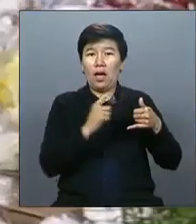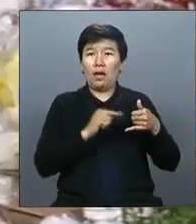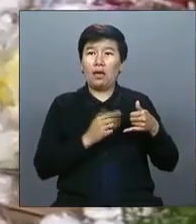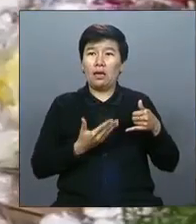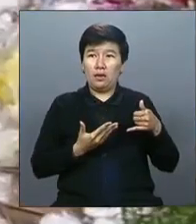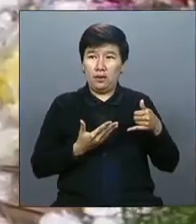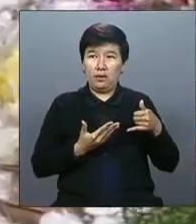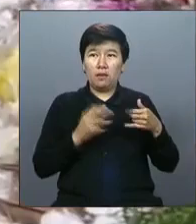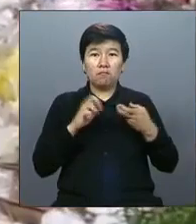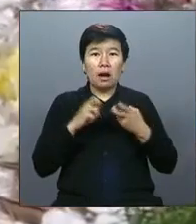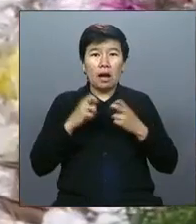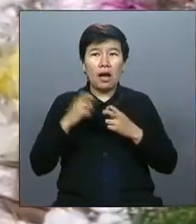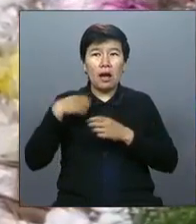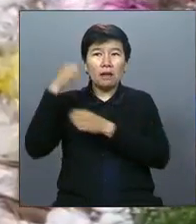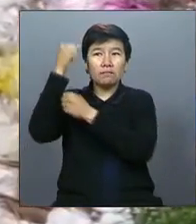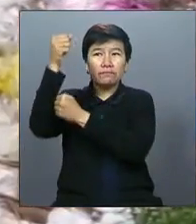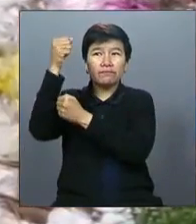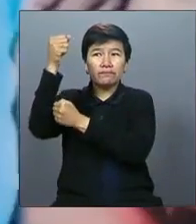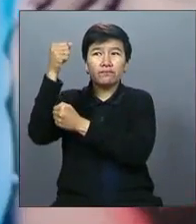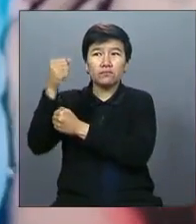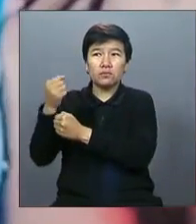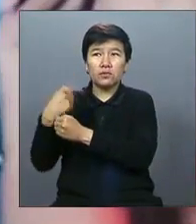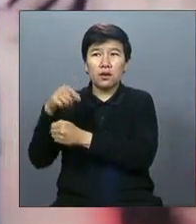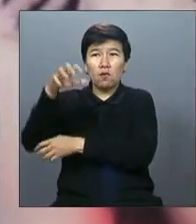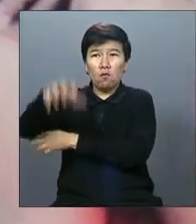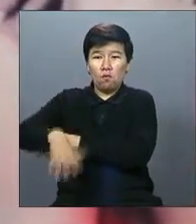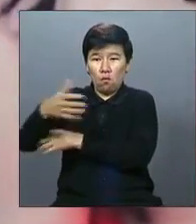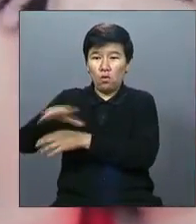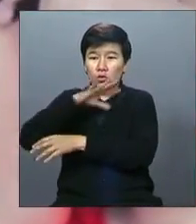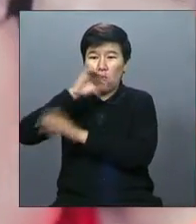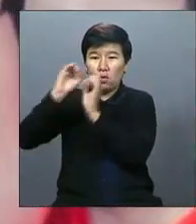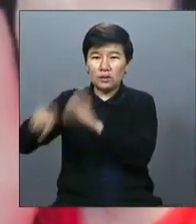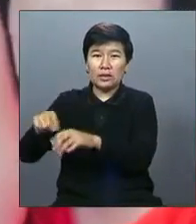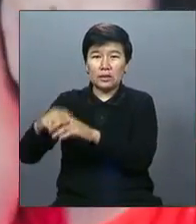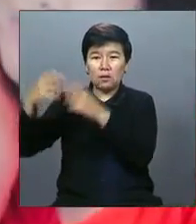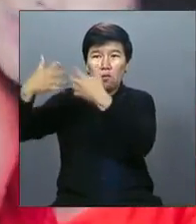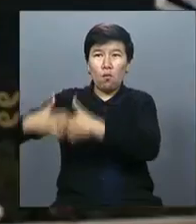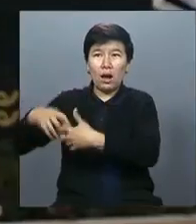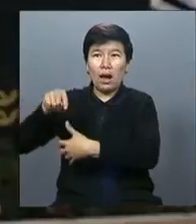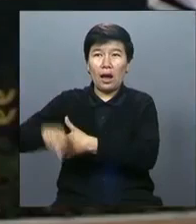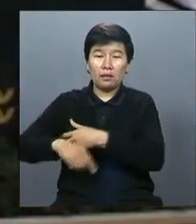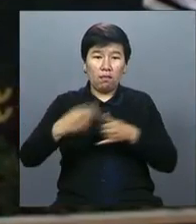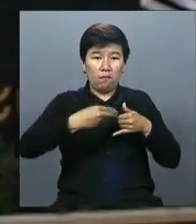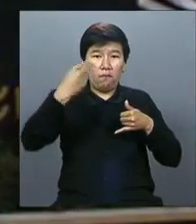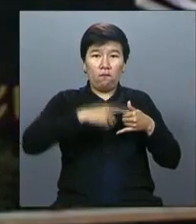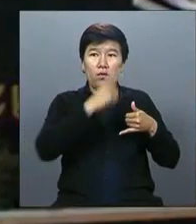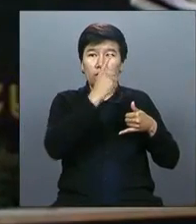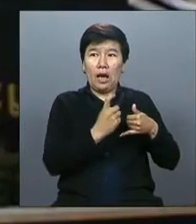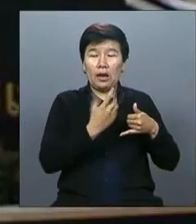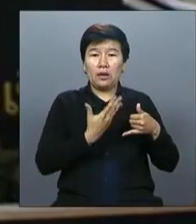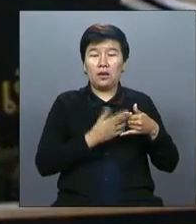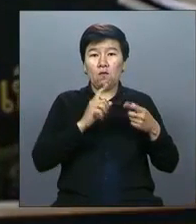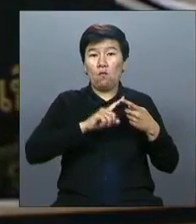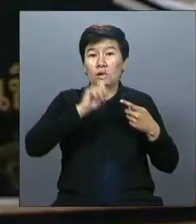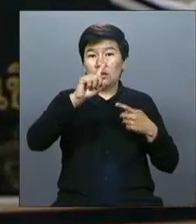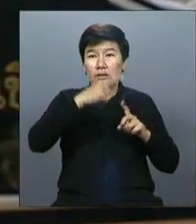ค้านบ่อขยะมีพิษของโรงงานอุตสาหกรรมเป็นความสูญเสียครั้งสำคัญของครอบครัวนวโอภาสล่าสุดเมื่อวันที่1มก